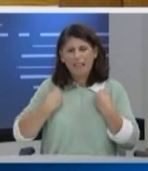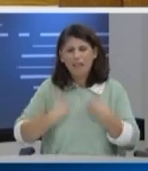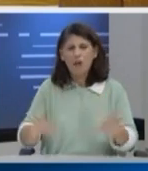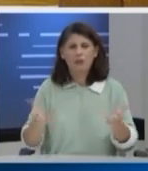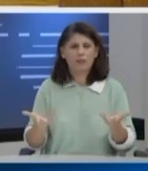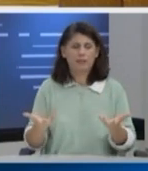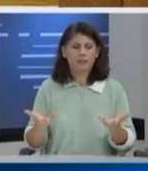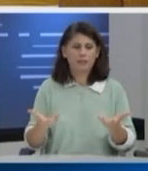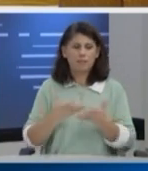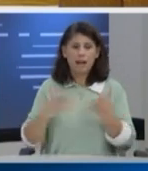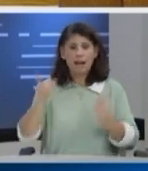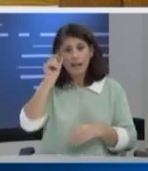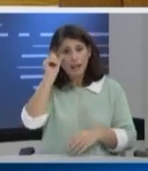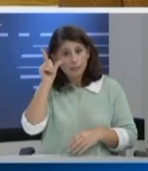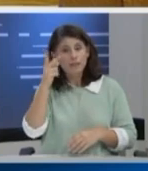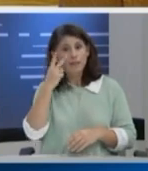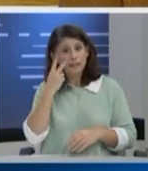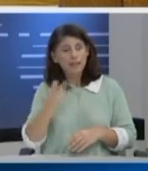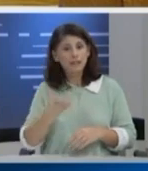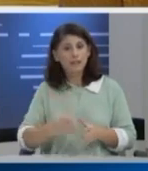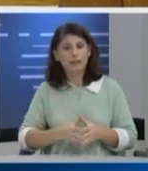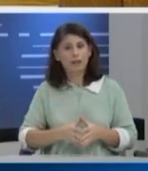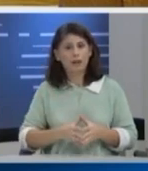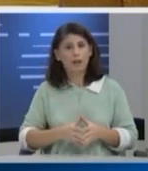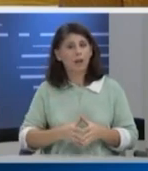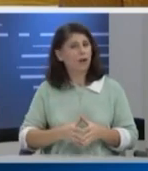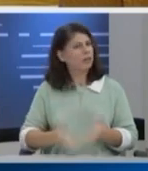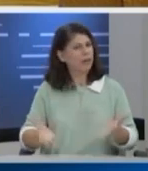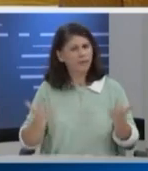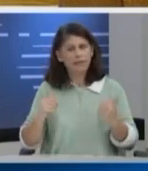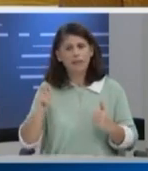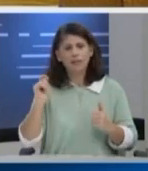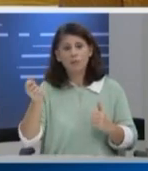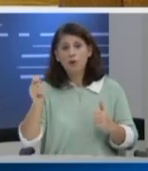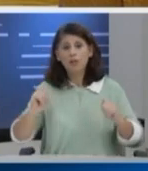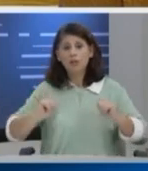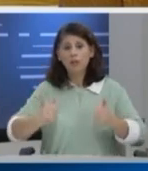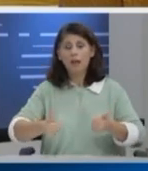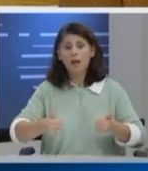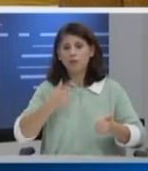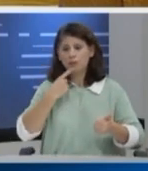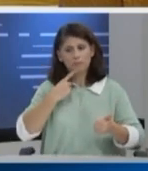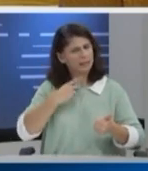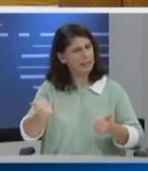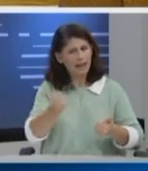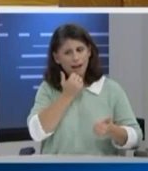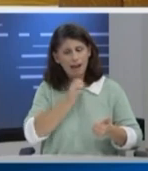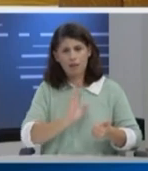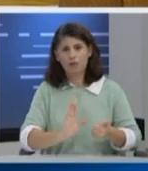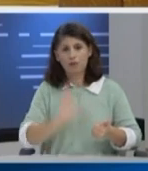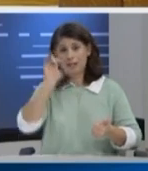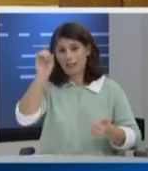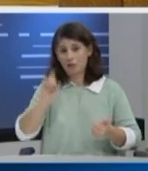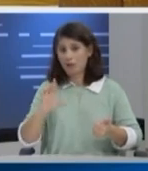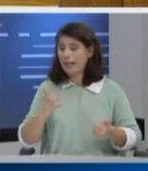Αθλειότητες που με μεγάλη έκπληξη διαπίστωσα ότι δεν είχατε το πολιτικό θάρρος να καταδικάσετε.